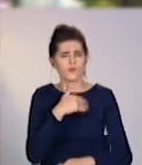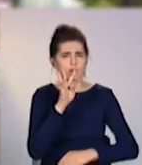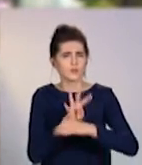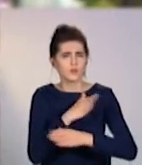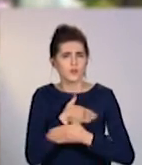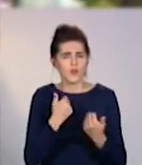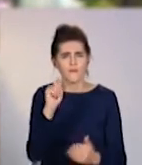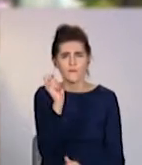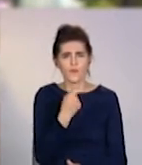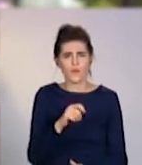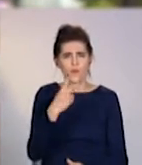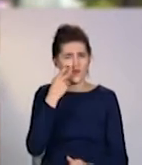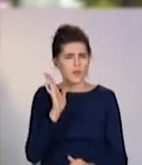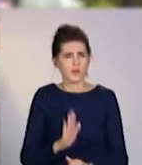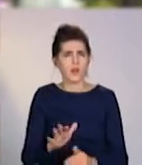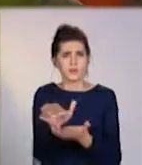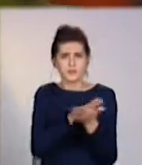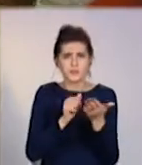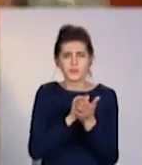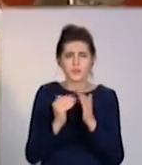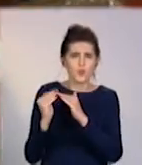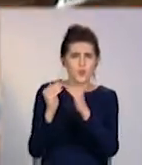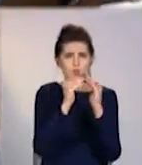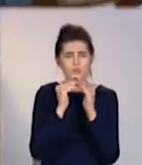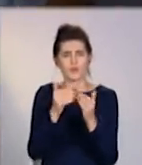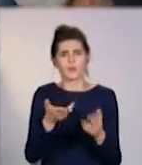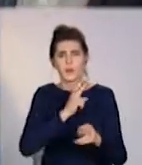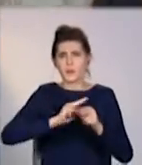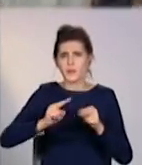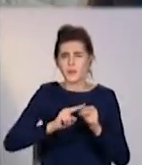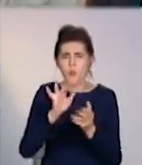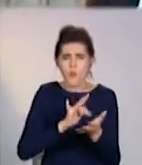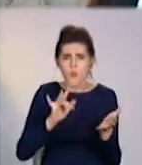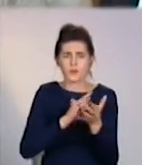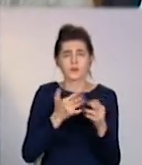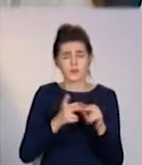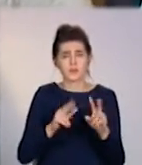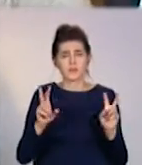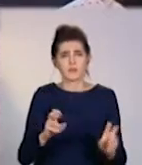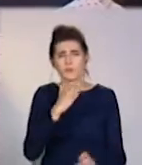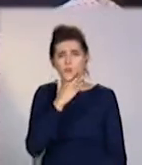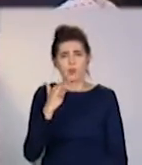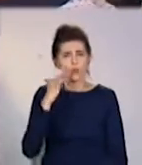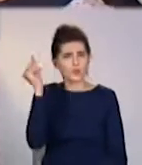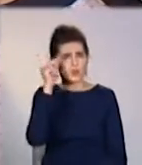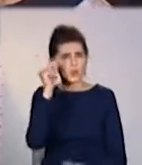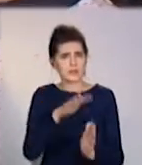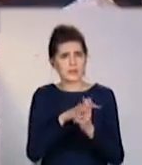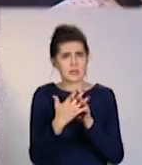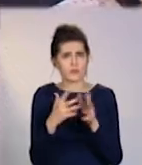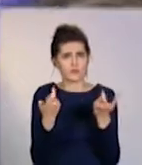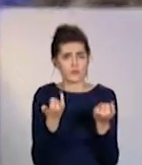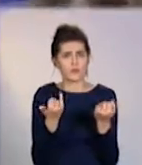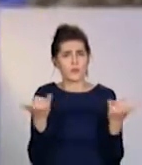війна розрушає дома, міста. Через запеклі бої та загрозу життю кількість учнів у селищі